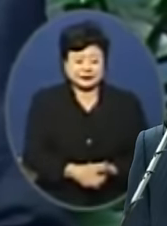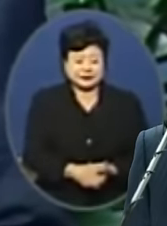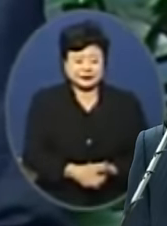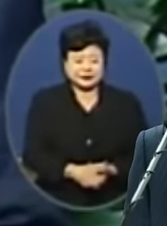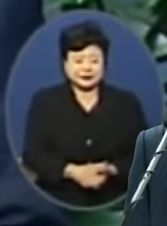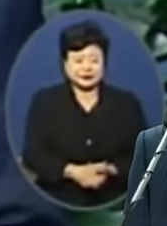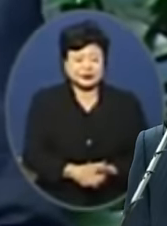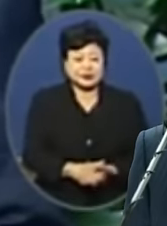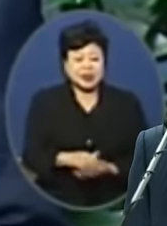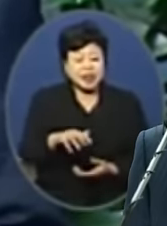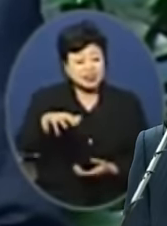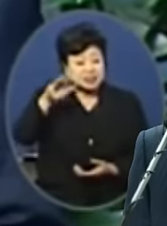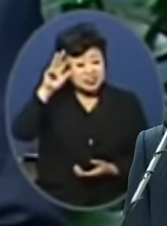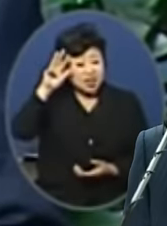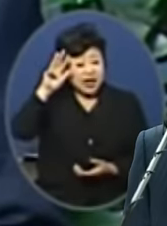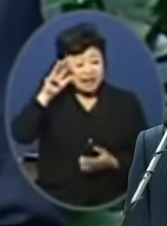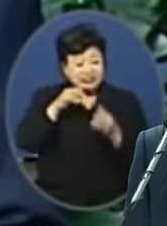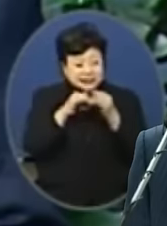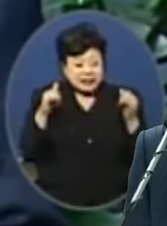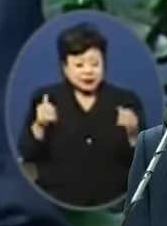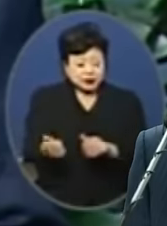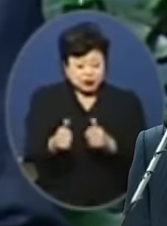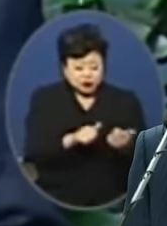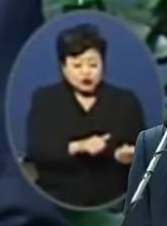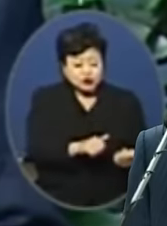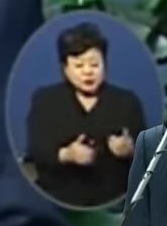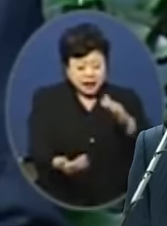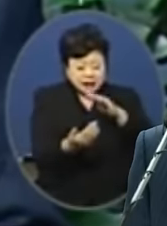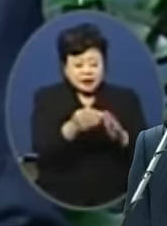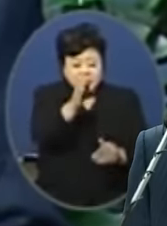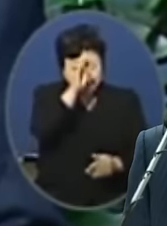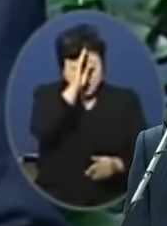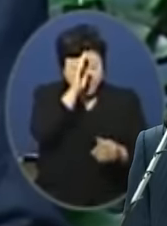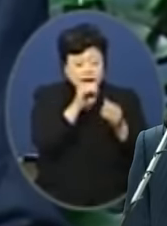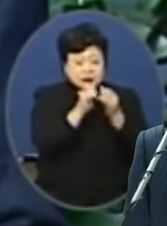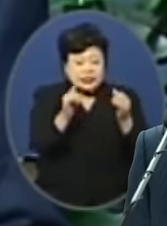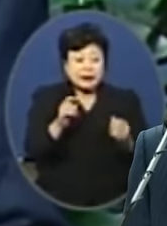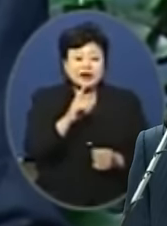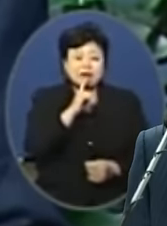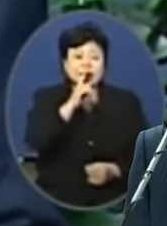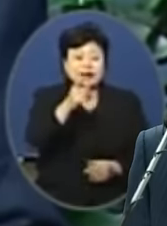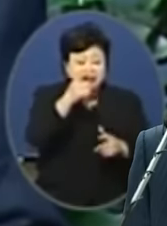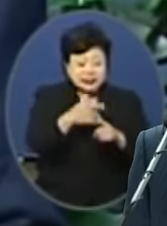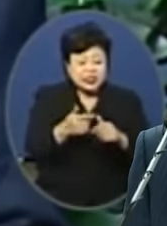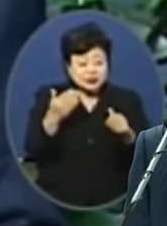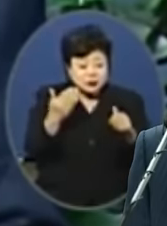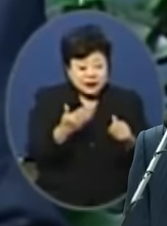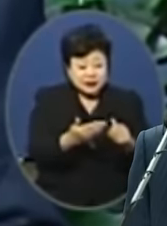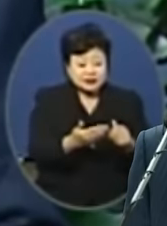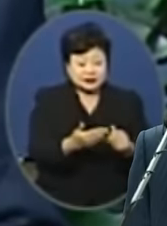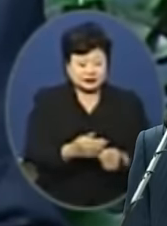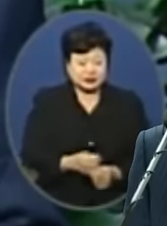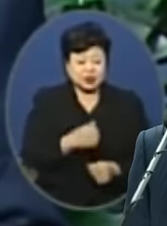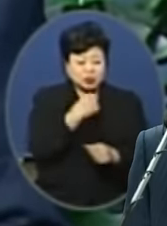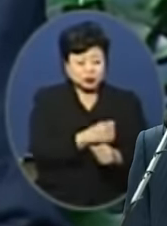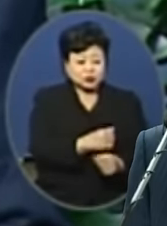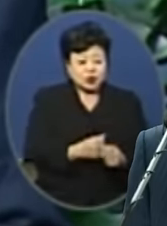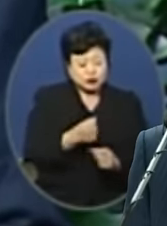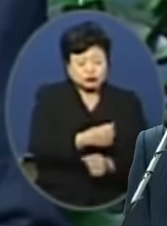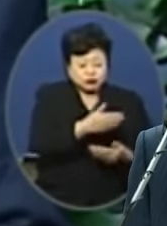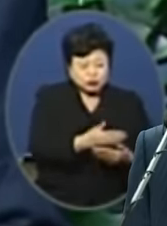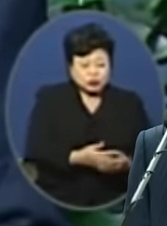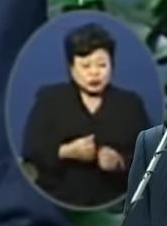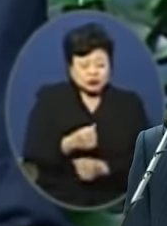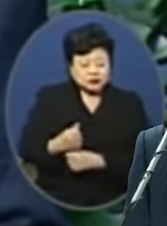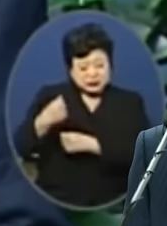것입니다. 철학자들은 죽음에 이르는 병에 든 사람이라고 하지만은 예수님께서는 수고하고